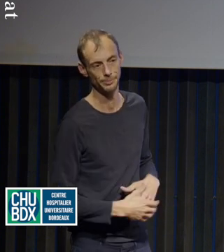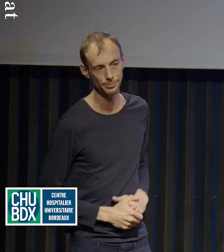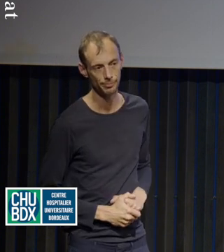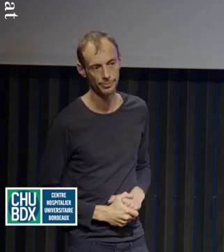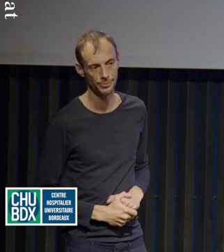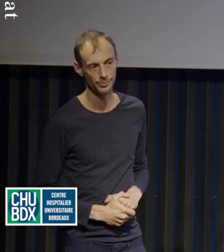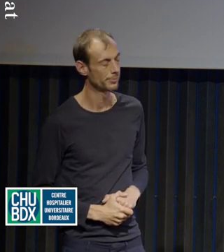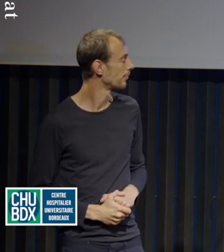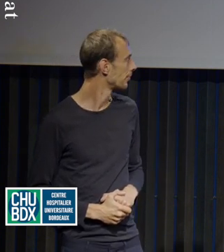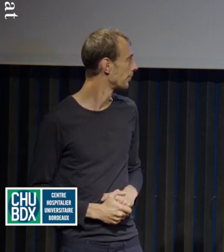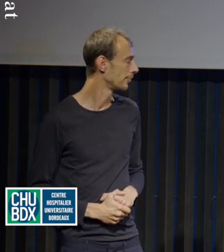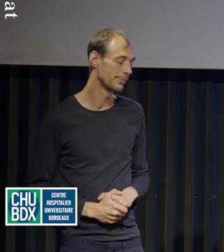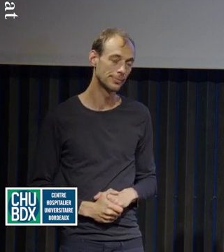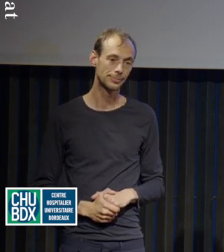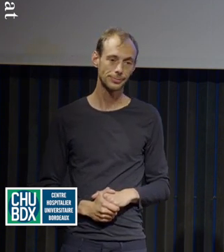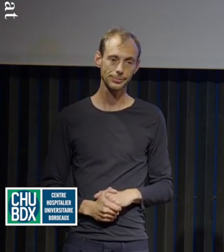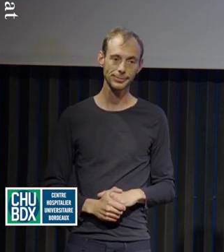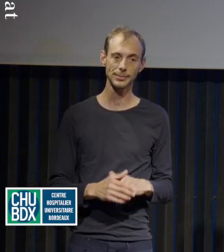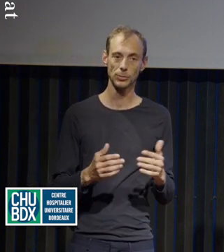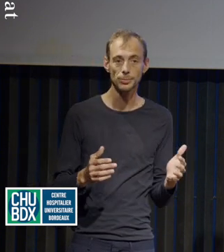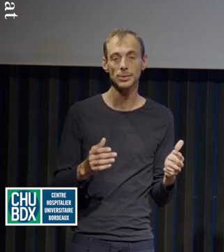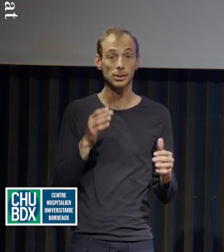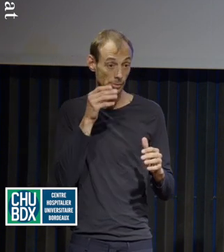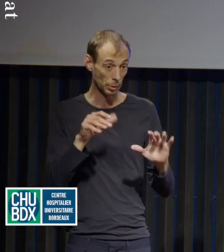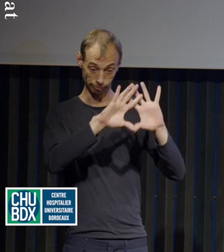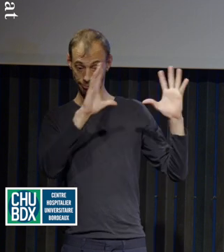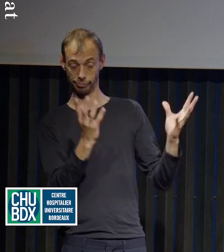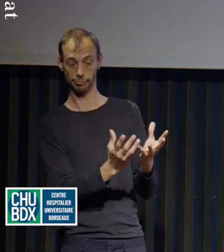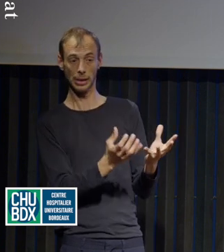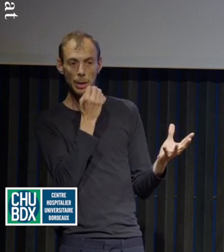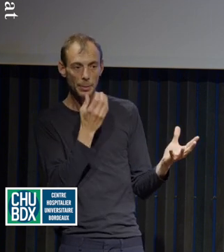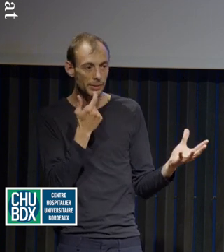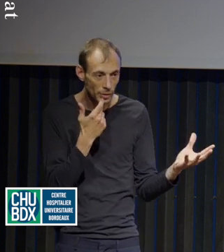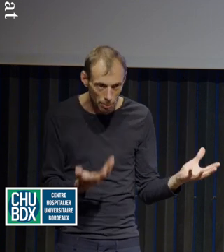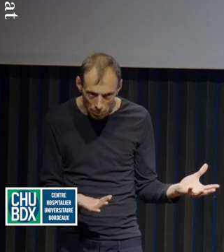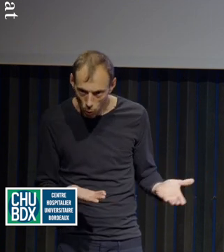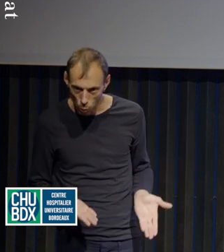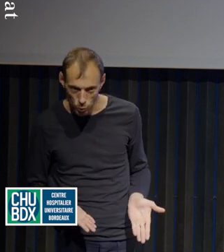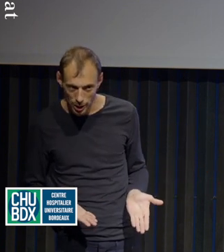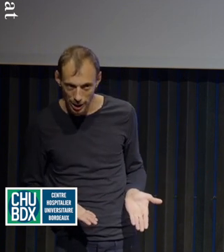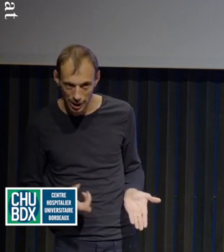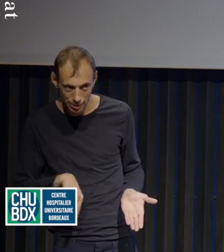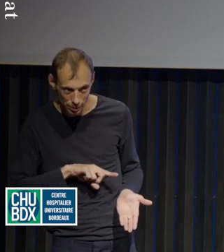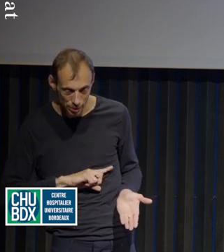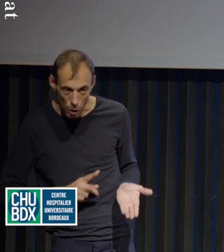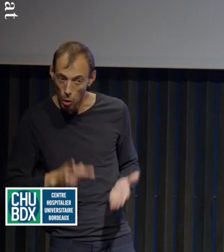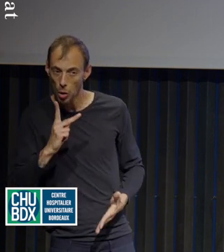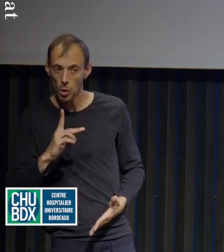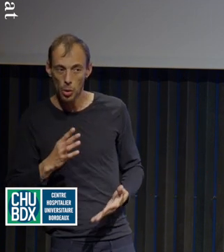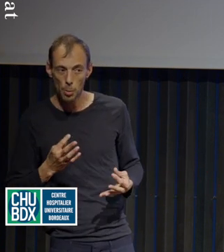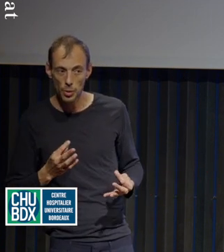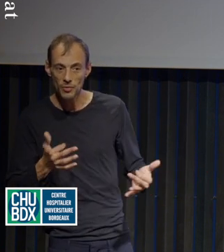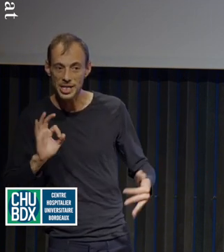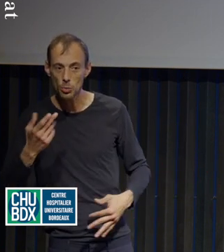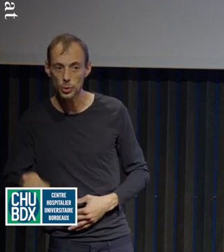Alors finalement, la question, sommes-nous plus vulnérable aujourd'hui? Je vais essayer d'apporter un premier point